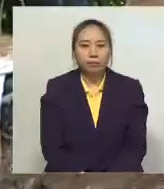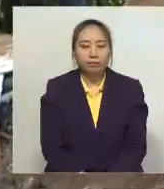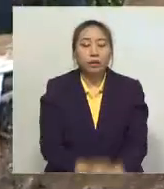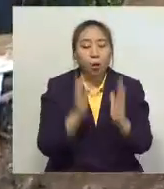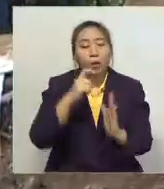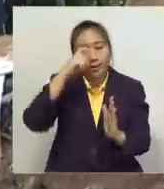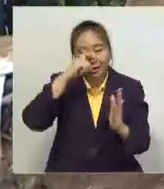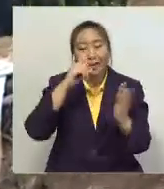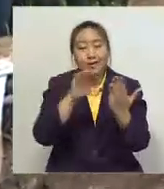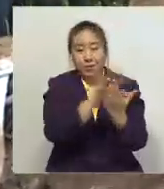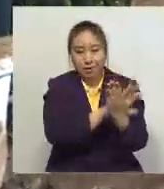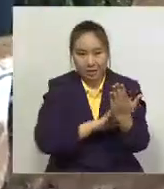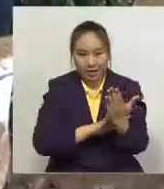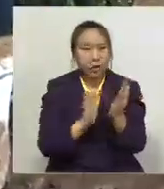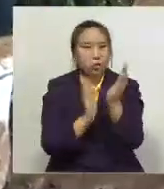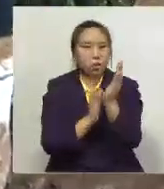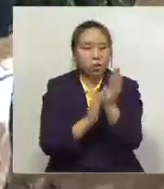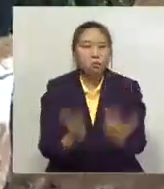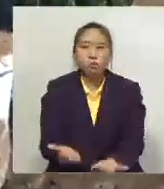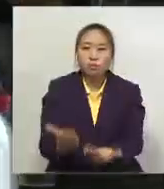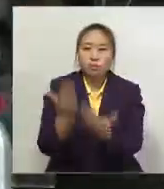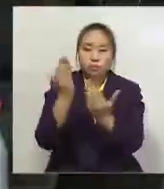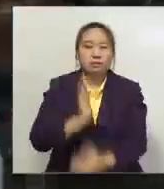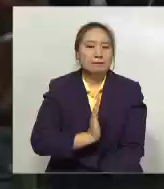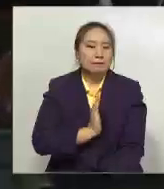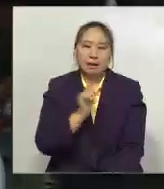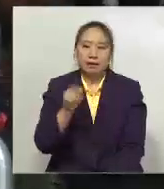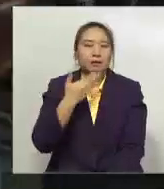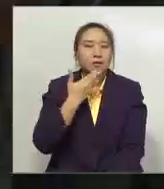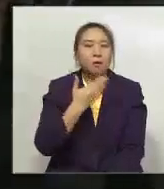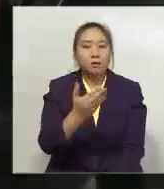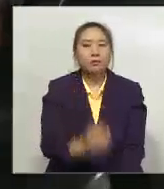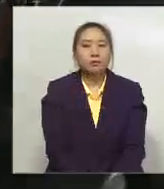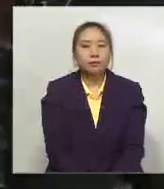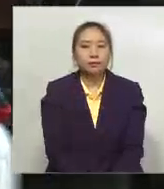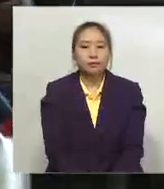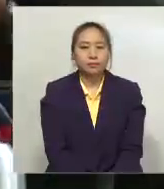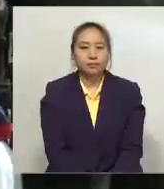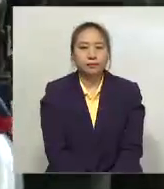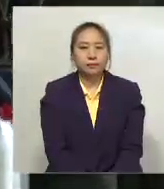โดยคนไทยทั้งประเทศจะยกย่องสดุดีในเกียรติคุณนี้ตลอดไปครับ